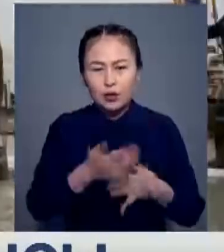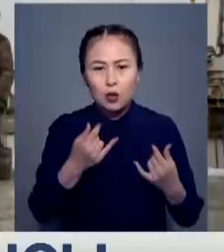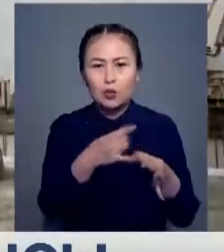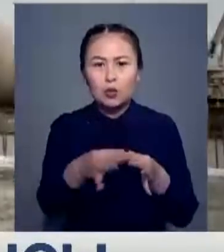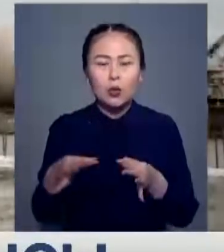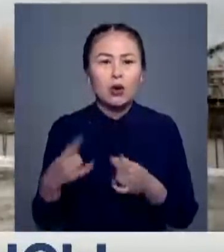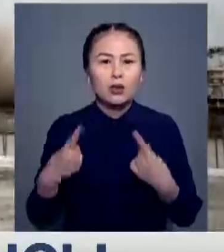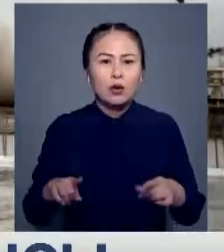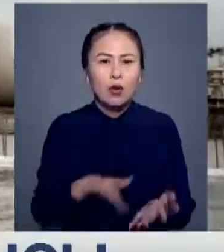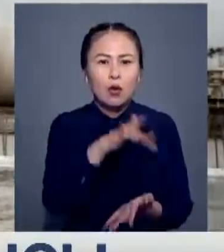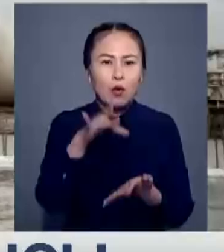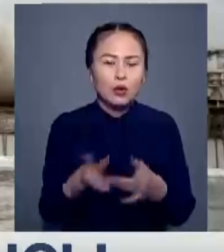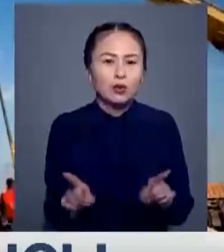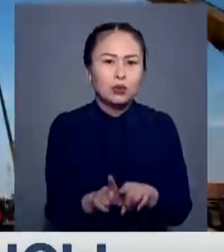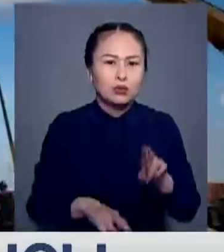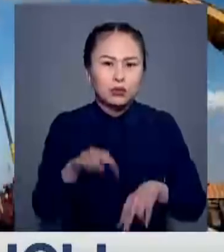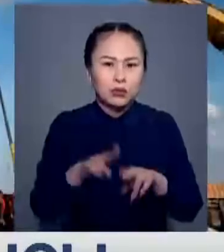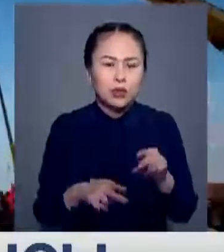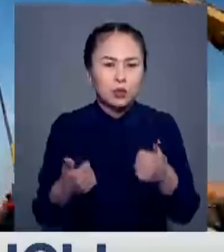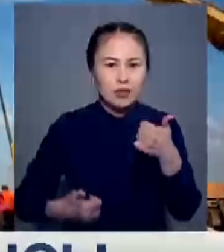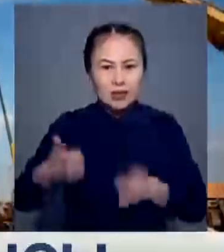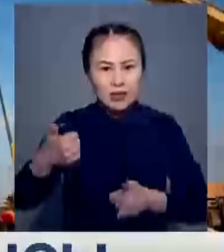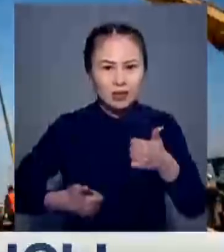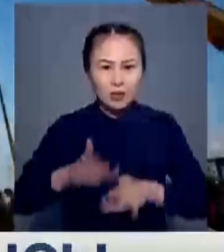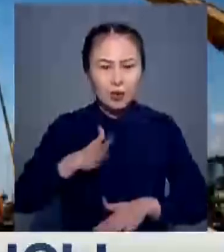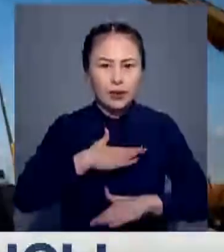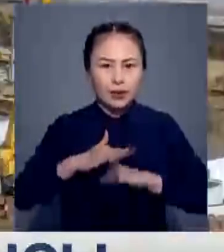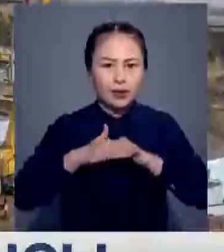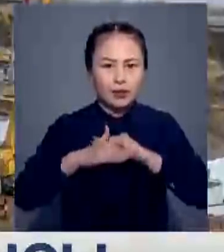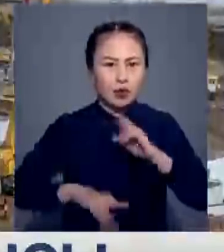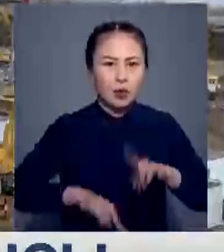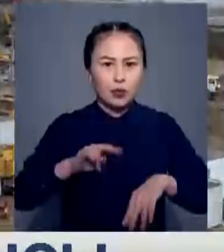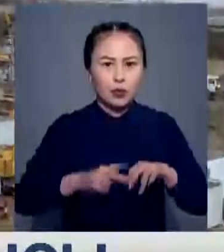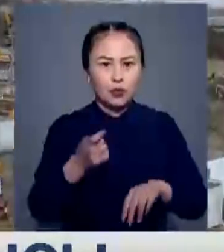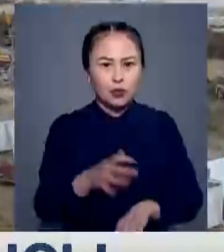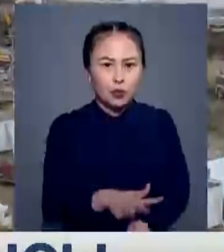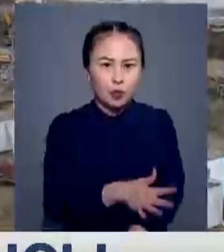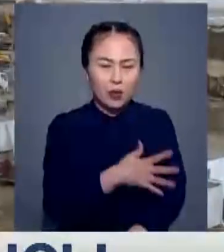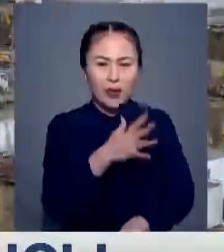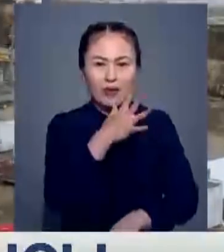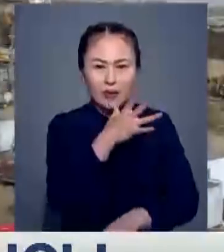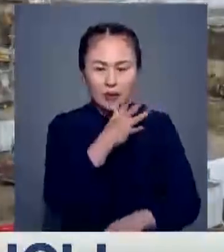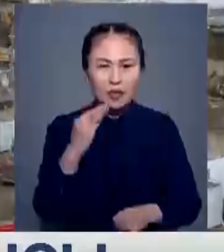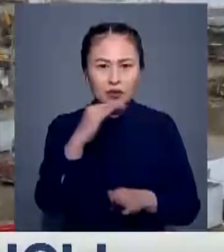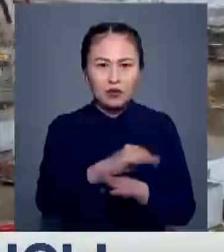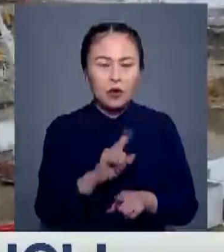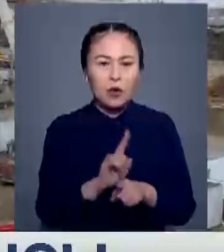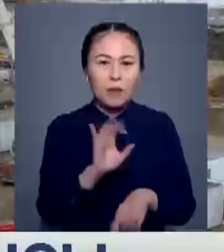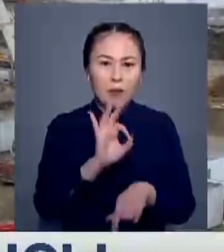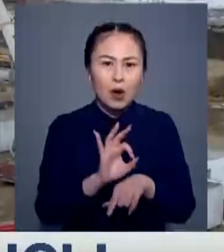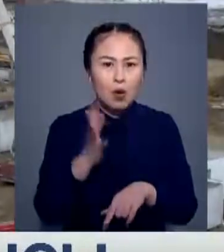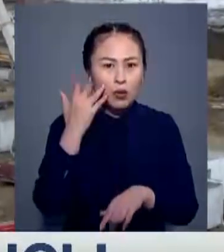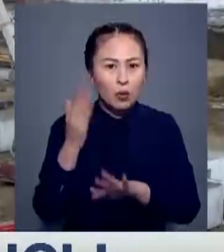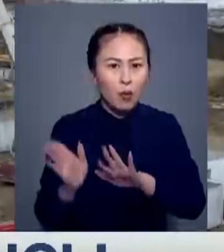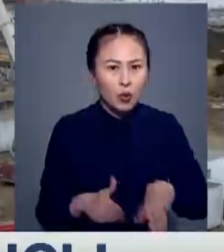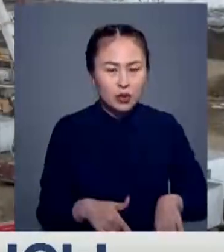бірнеше күнде салынып жатқан ауруханалармен салыстырсақ, отандық құрылыс ұзақ мерзімге бағытталған. Олар індеттен кейін